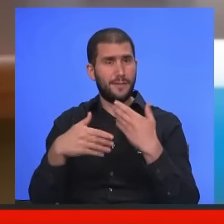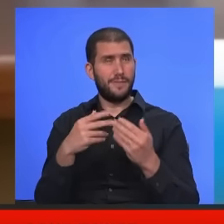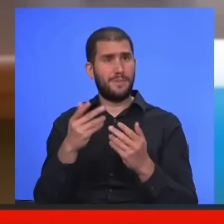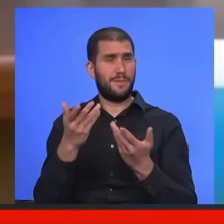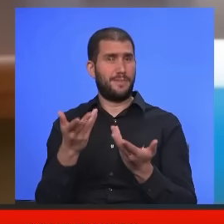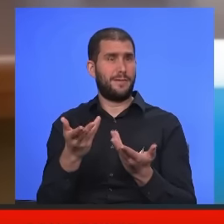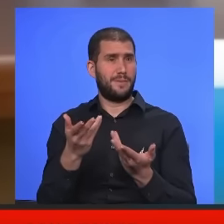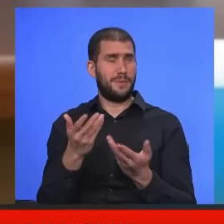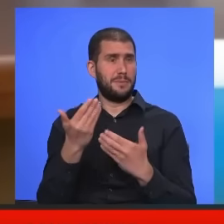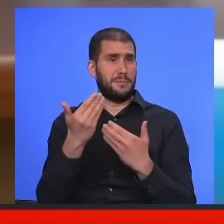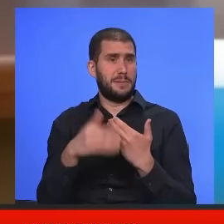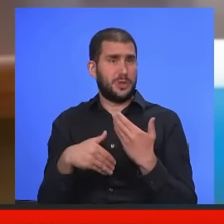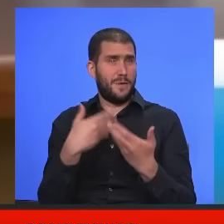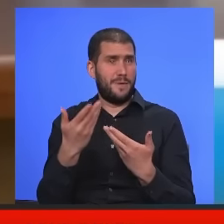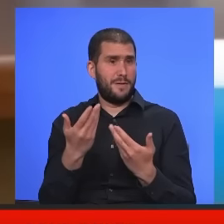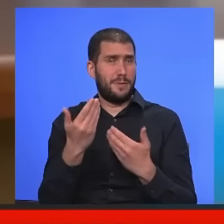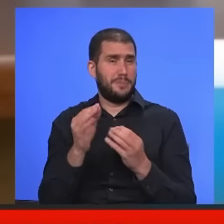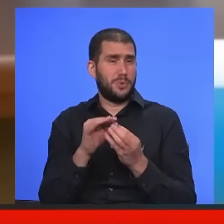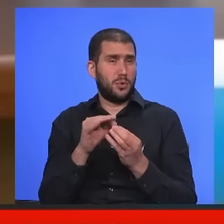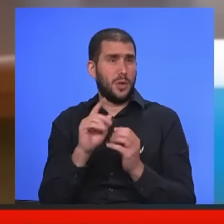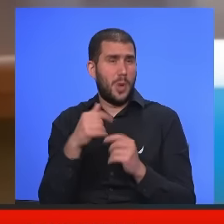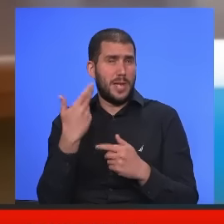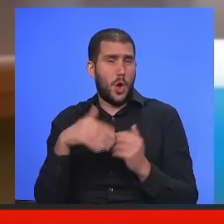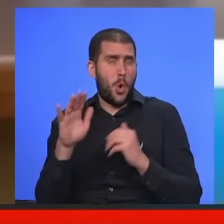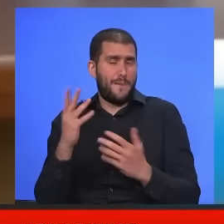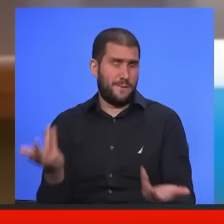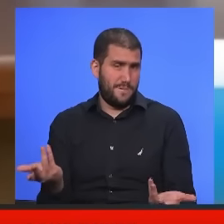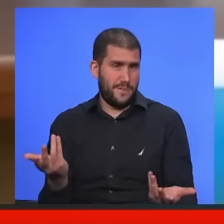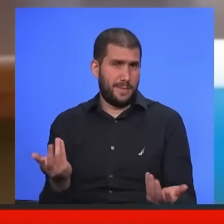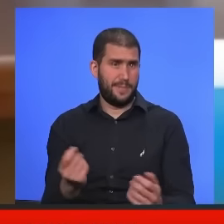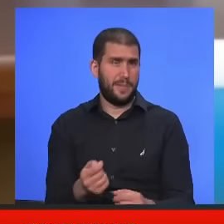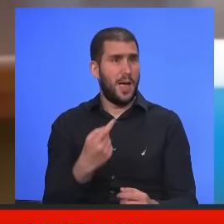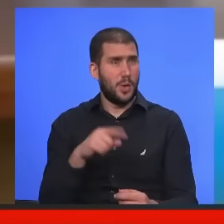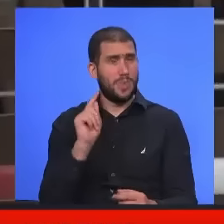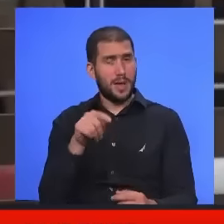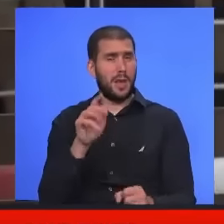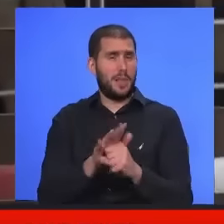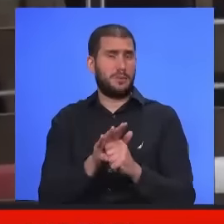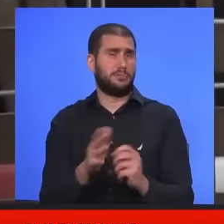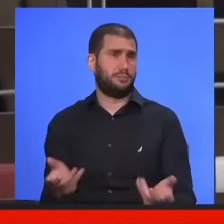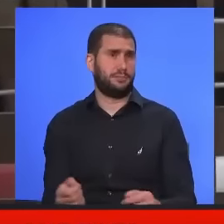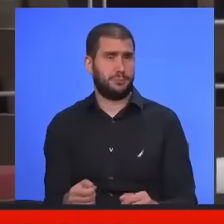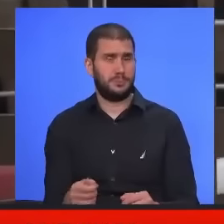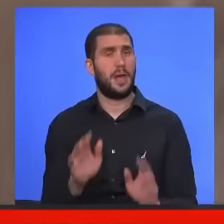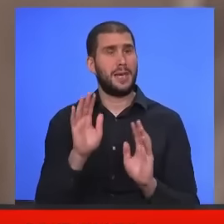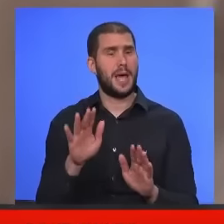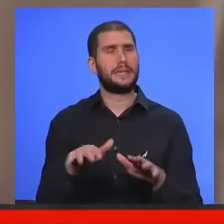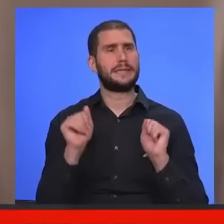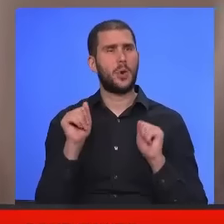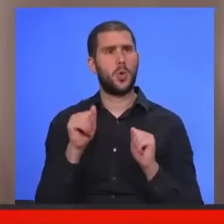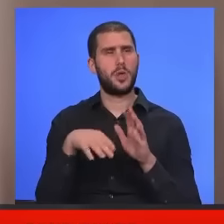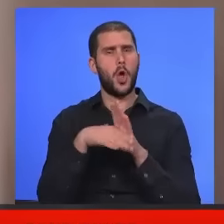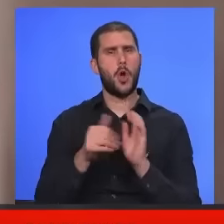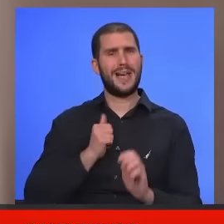אוכלוסייה, אז באיזשהו שלב גם פשוט לא יהיה רוב לדברים האלה, ואנחנו נגיע למבוי סתום. וכך ההסתייגות מחוק